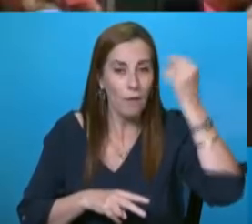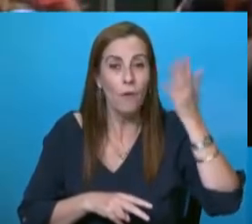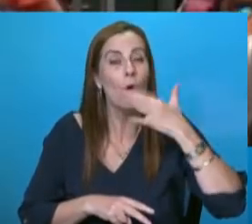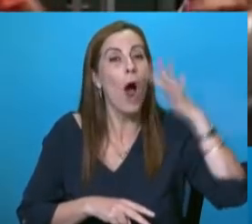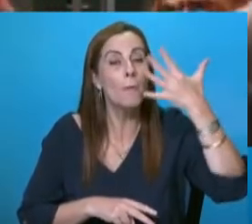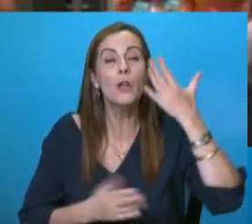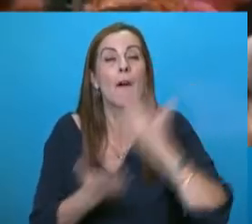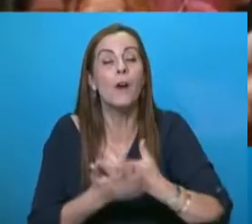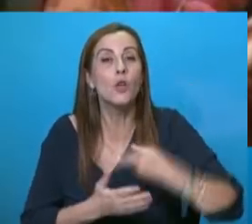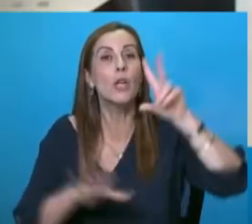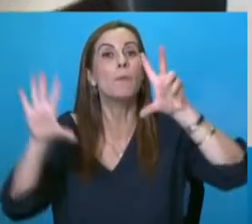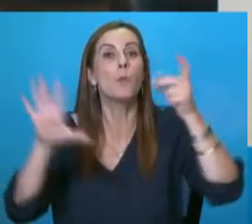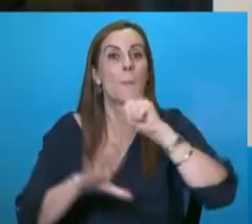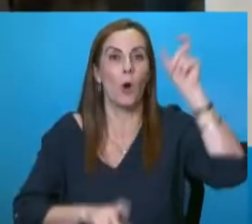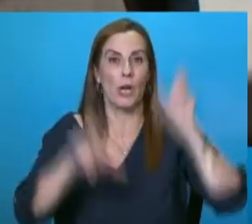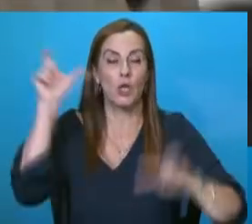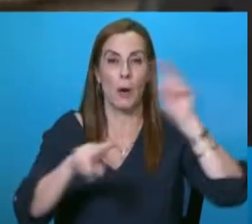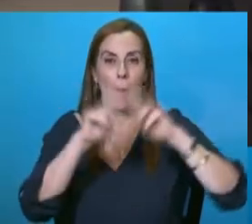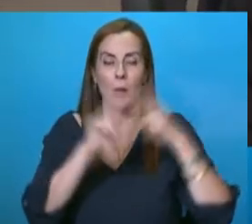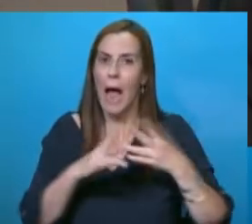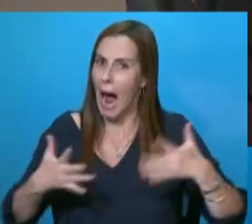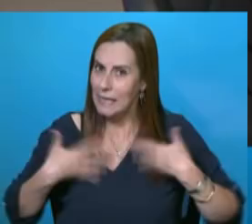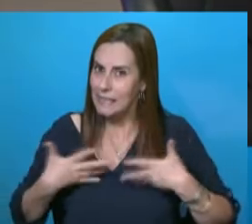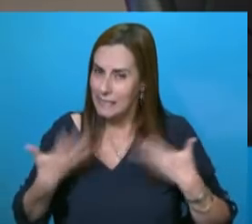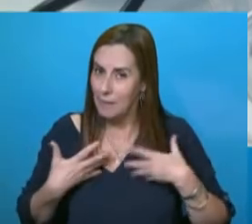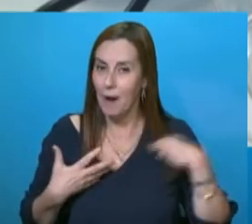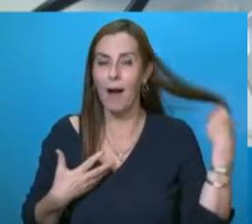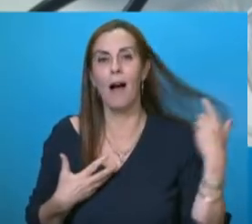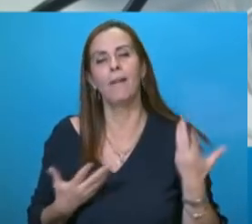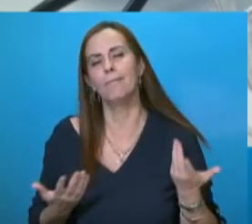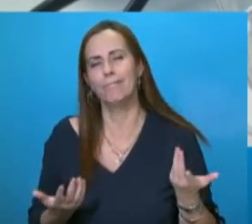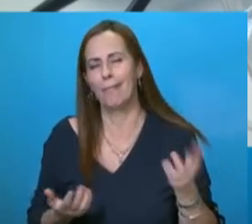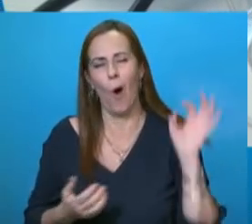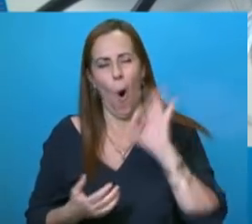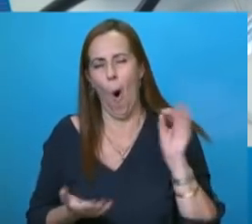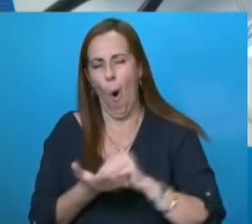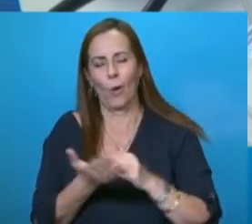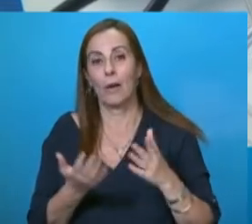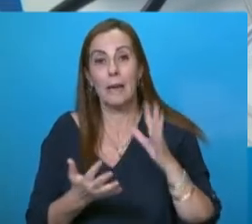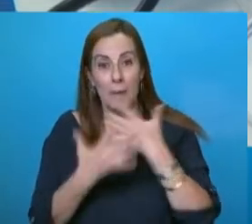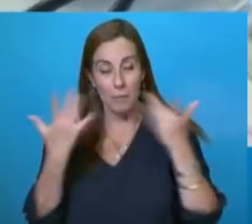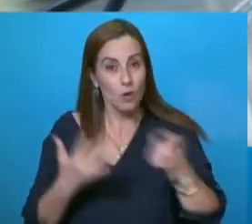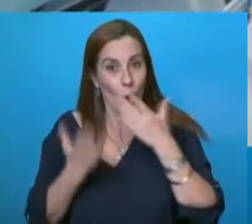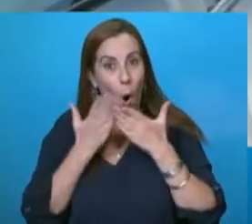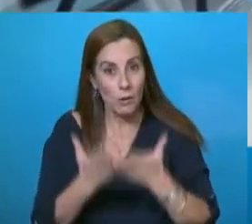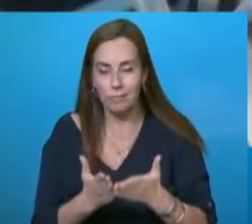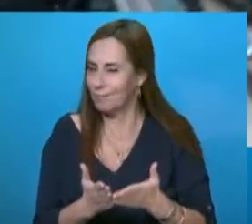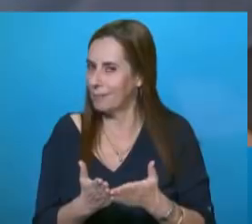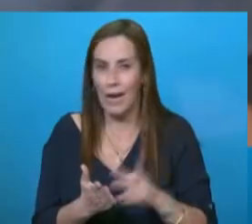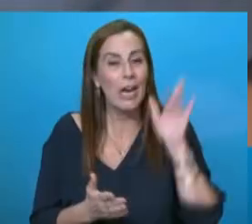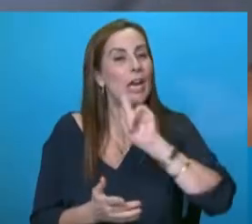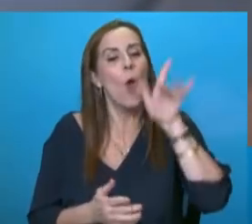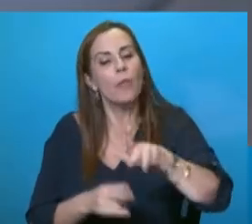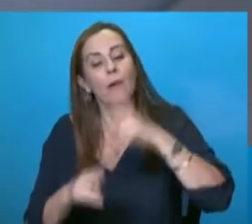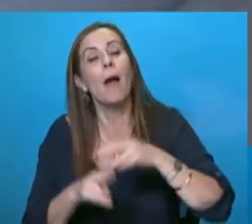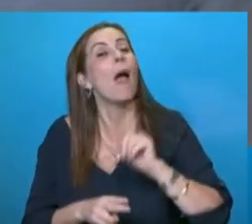5 שנים כבר יהיו 80 מיליון. אז השמחה הזאת היא שמחה של עניים, כי גם אם מתברר שהתרופה יעילה, היא לא נגד המחלה,